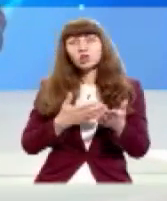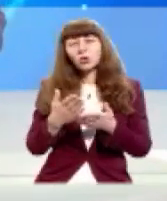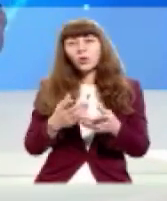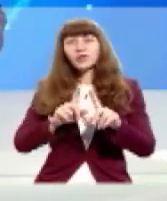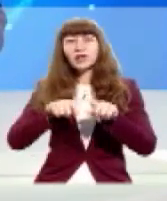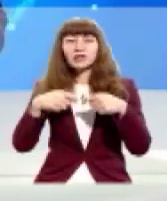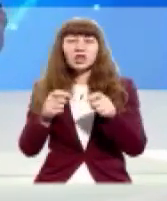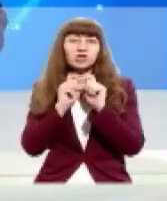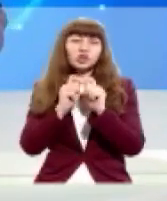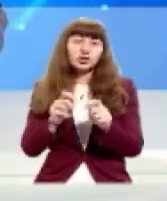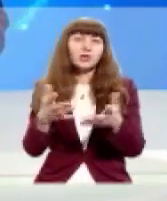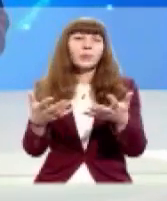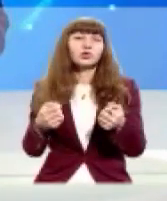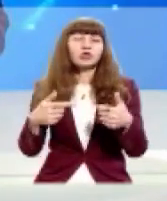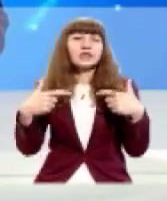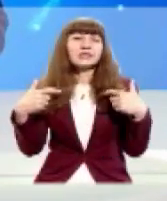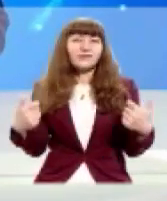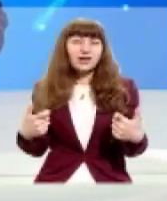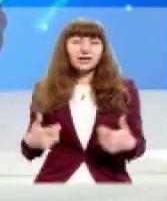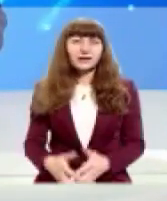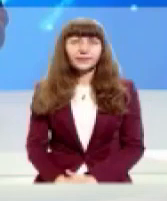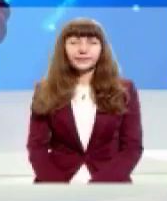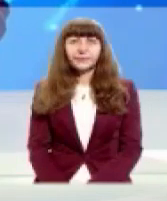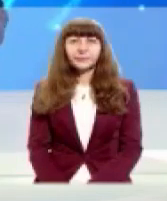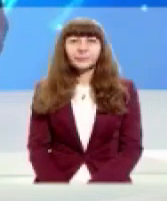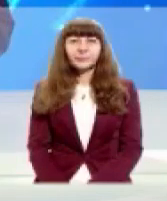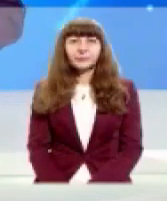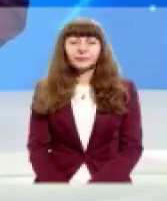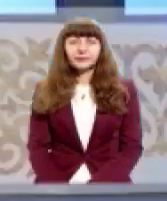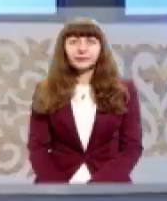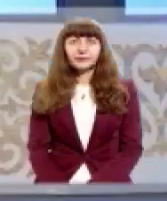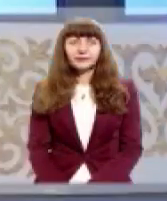получили очередные воинские звания. Подробности в следующем материале.